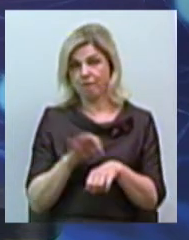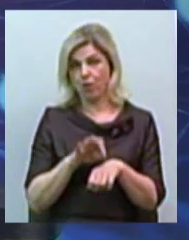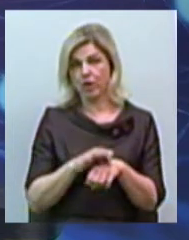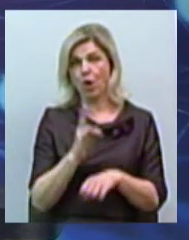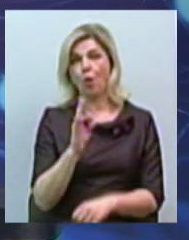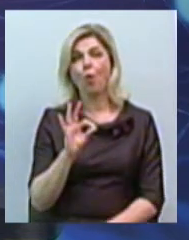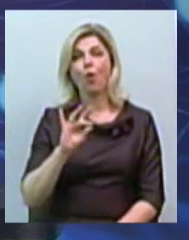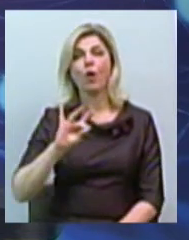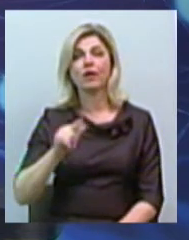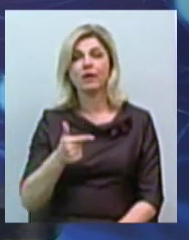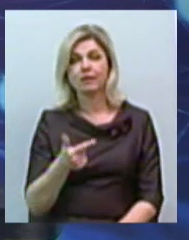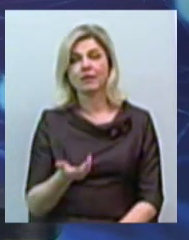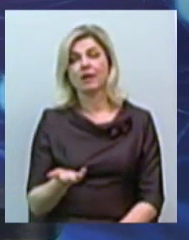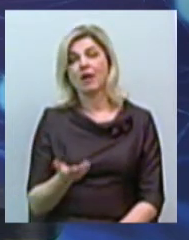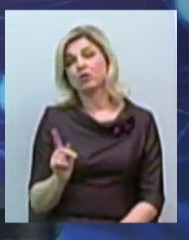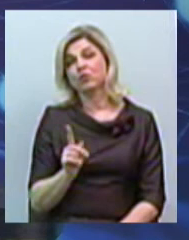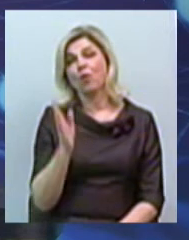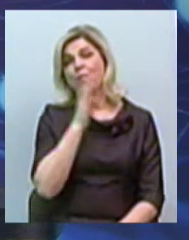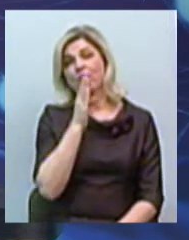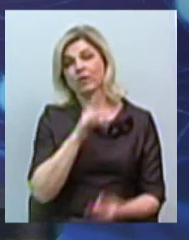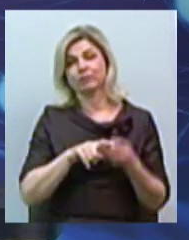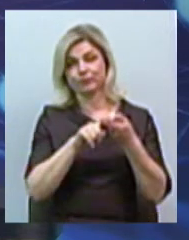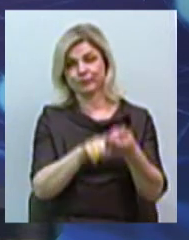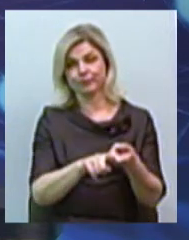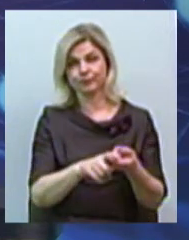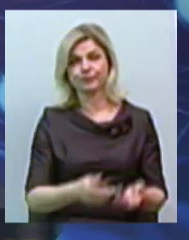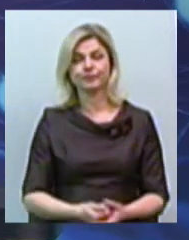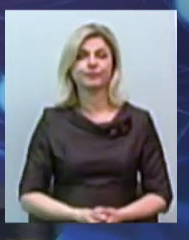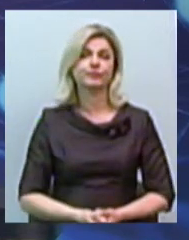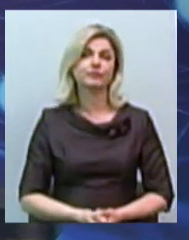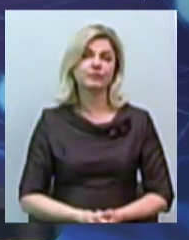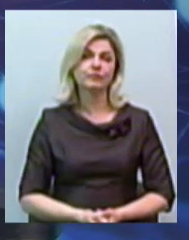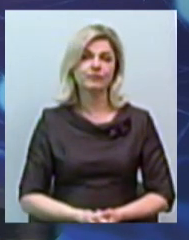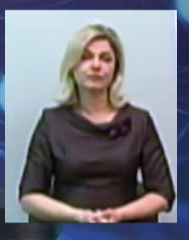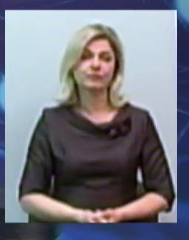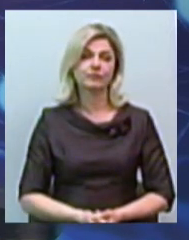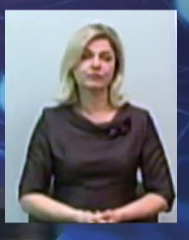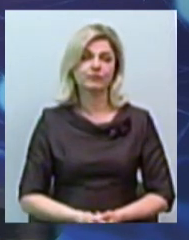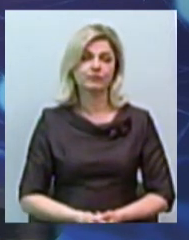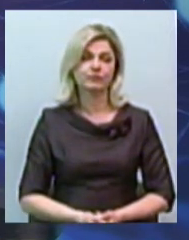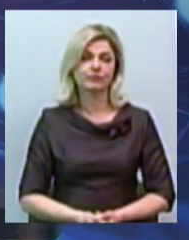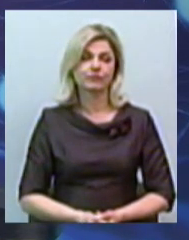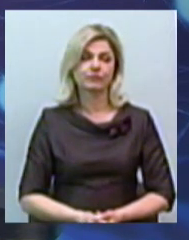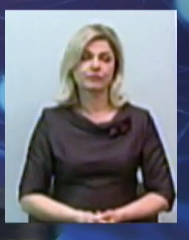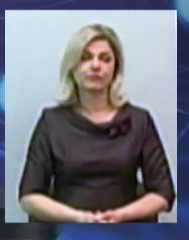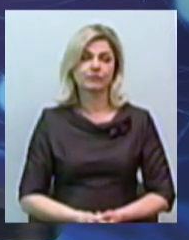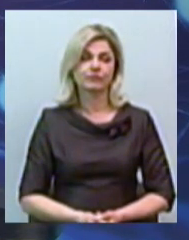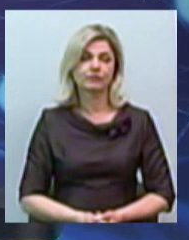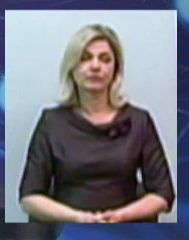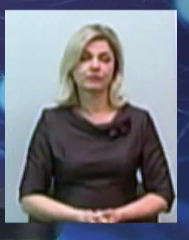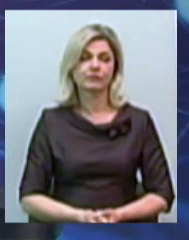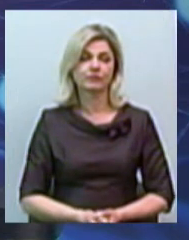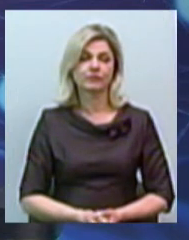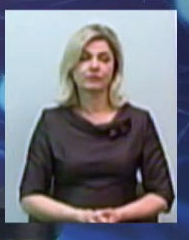це через повітря передається інфекція? Я наводжу вам просто приклад. Рекомендуємо, будь